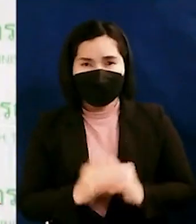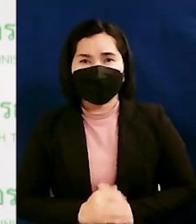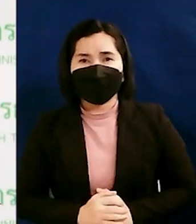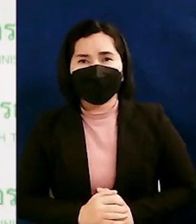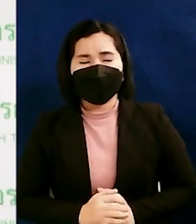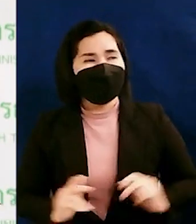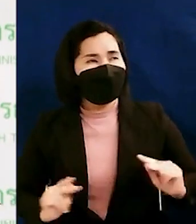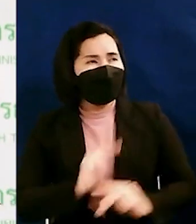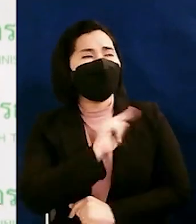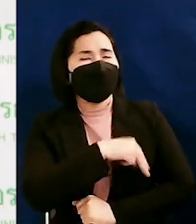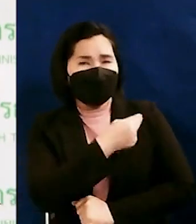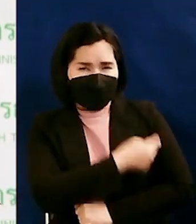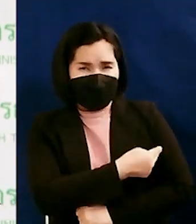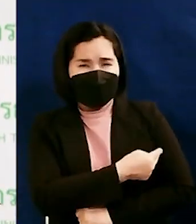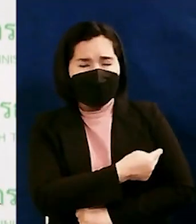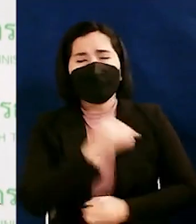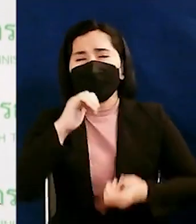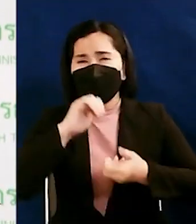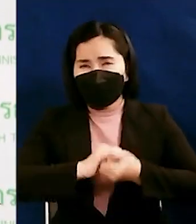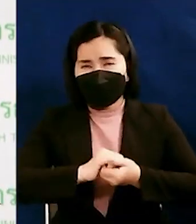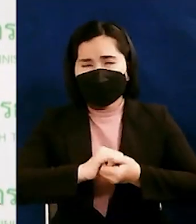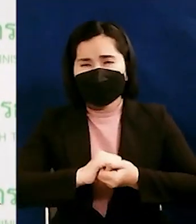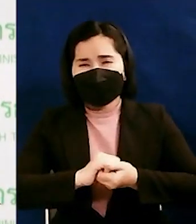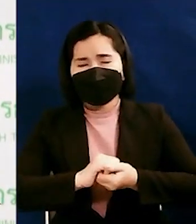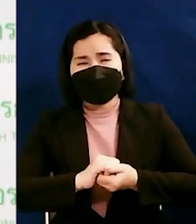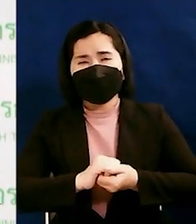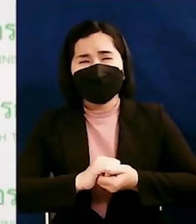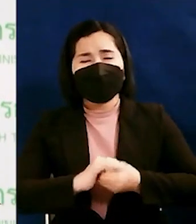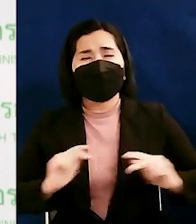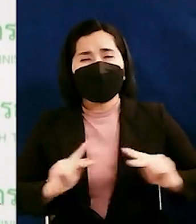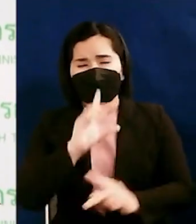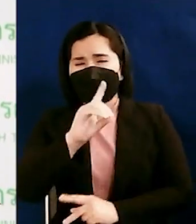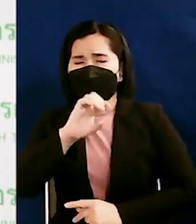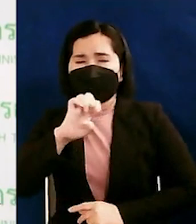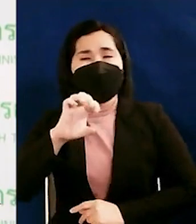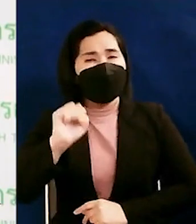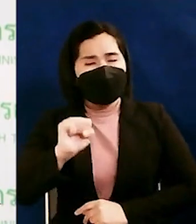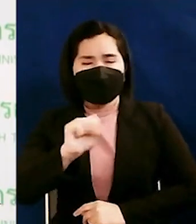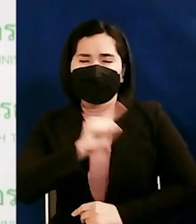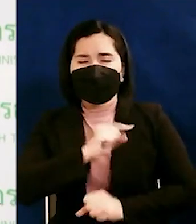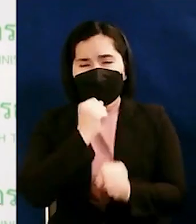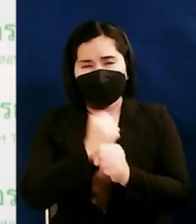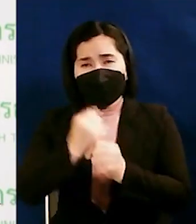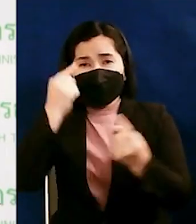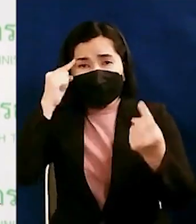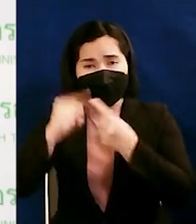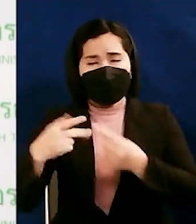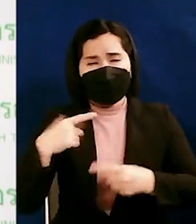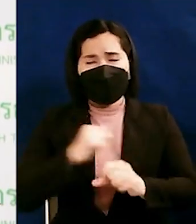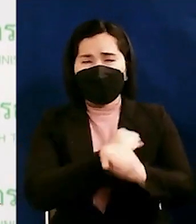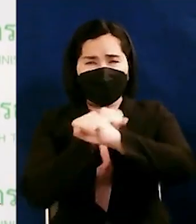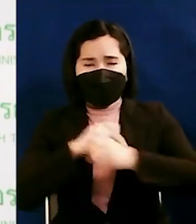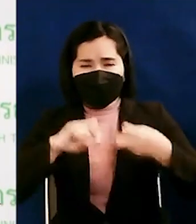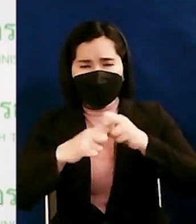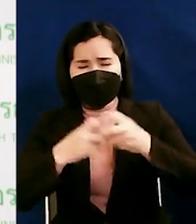กระทรวงสาธารณสุขนะคะก็จะร่วมกับทาง DS นะคะดำเนินการในส่วนนี้นะคะเพื่อป้องกันการโจรกรรมนะค